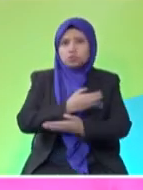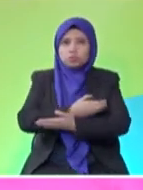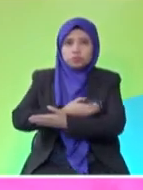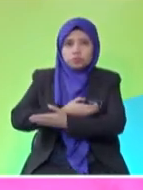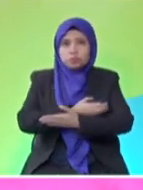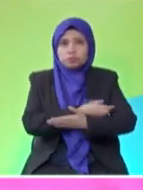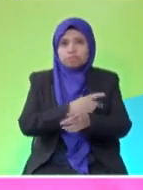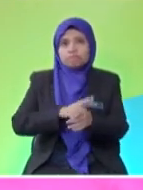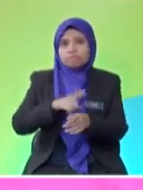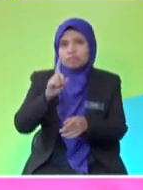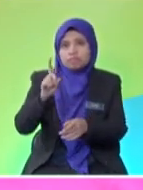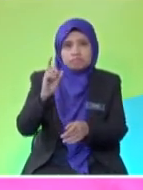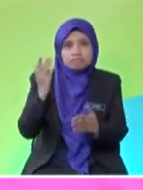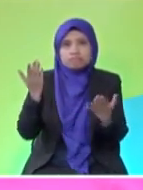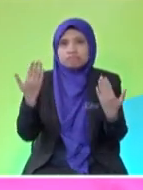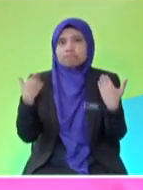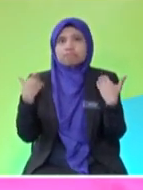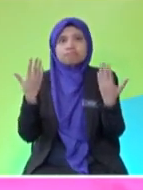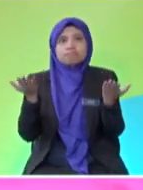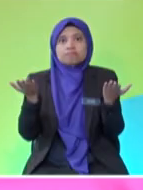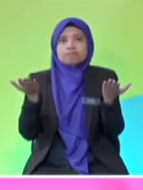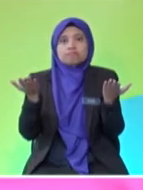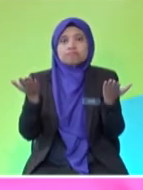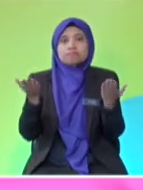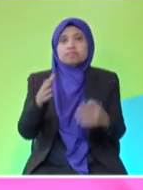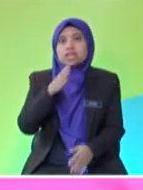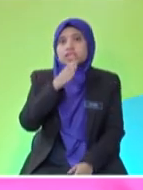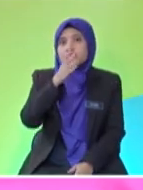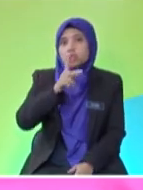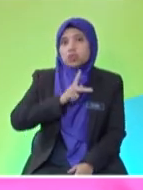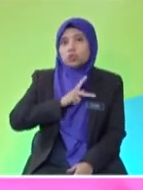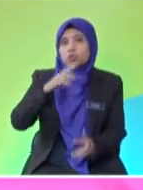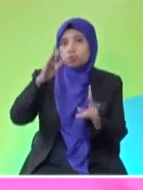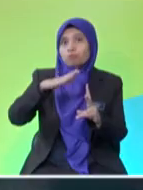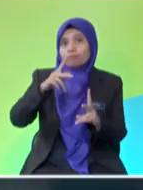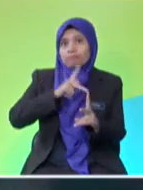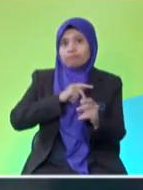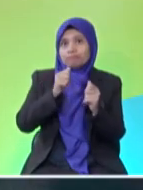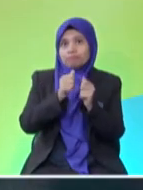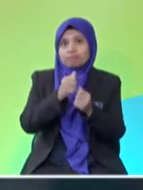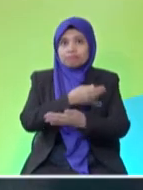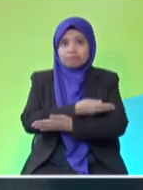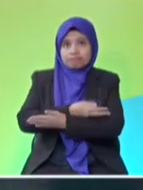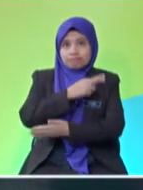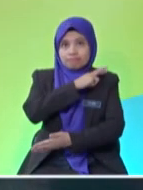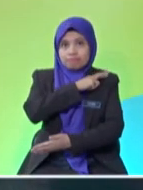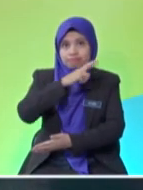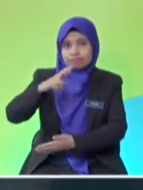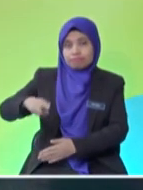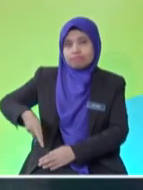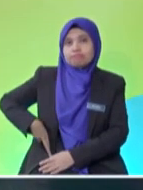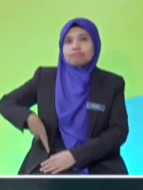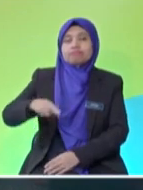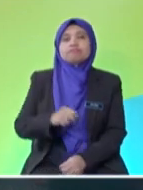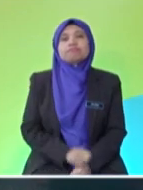cucu di mana ada nenekku kawin dengan anak raja